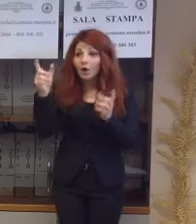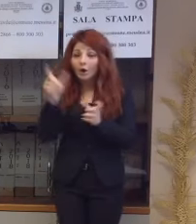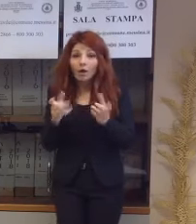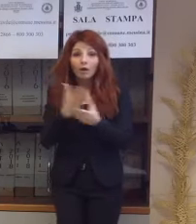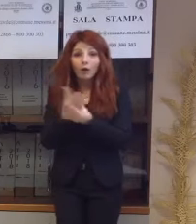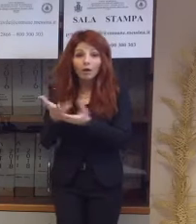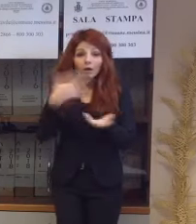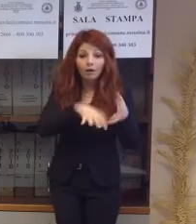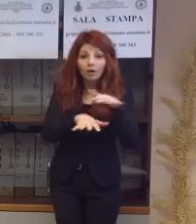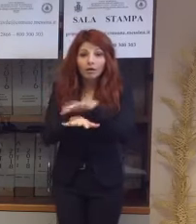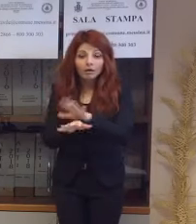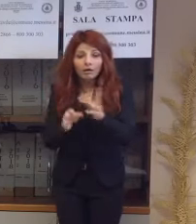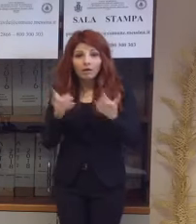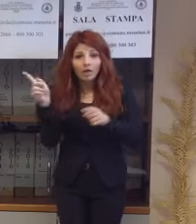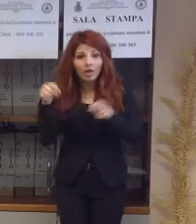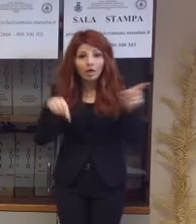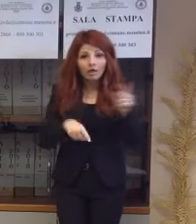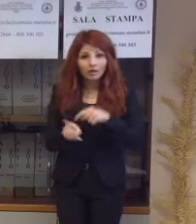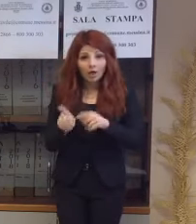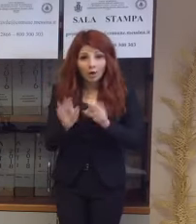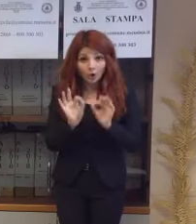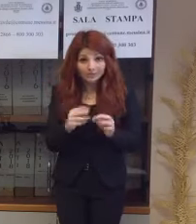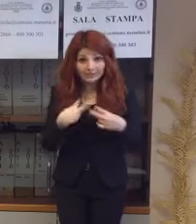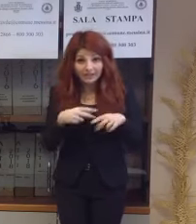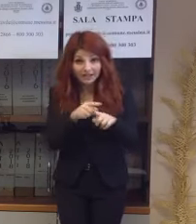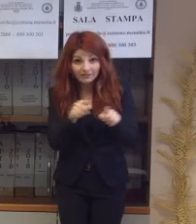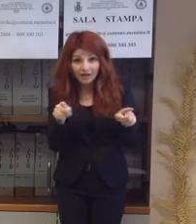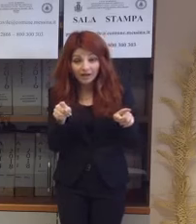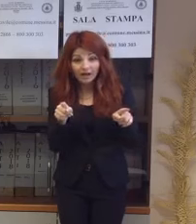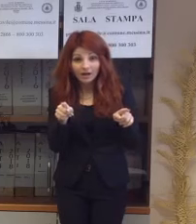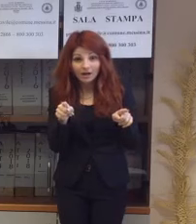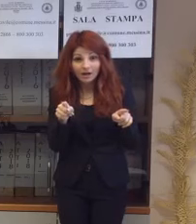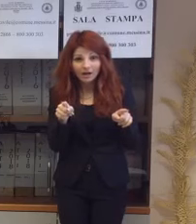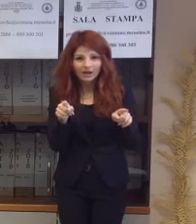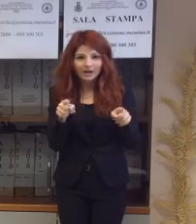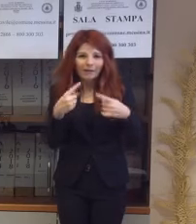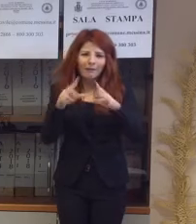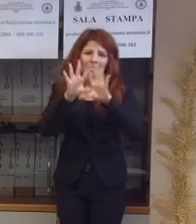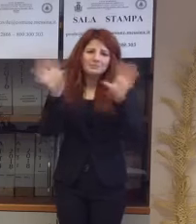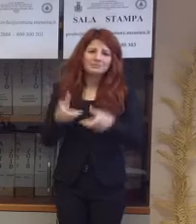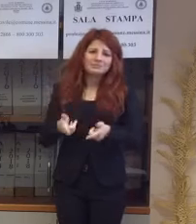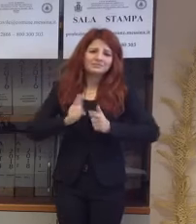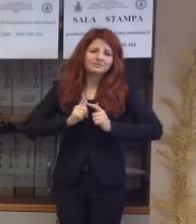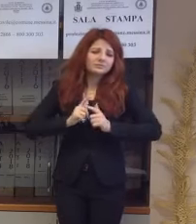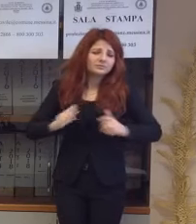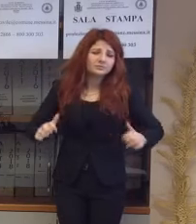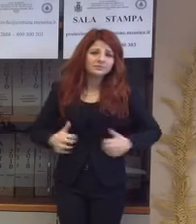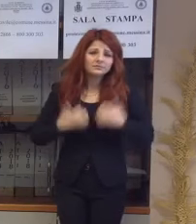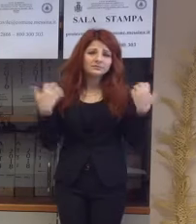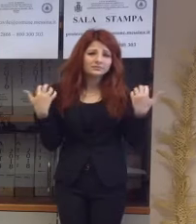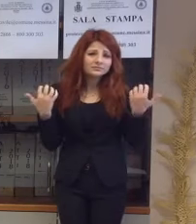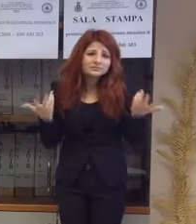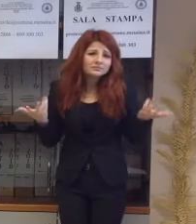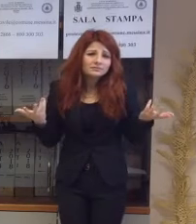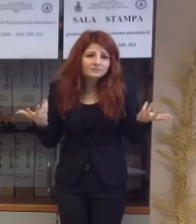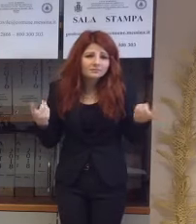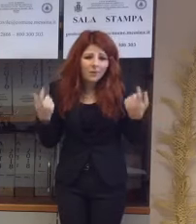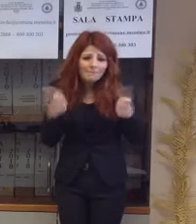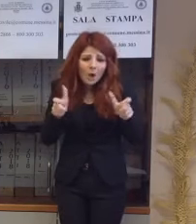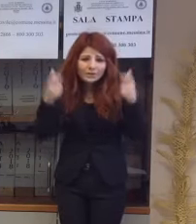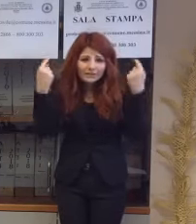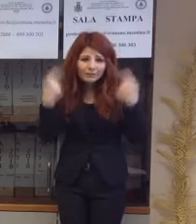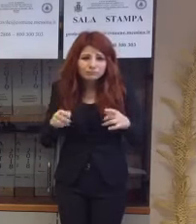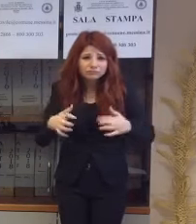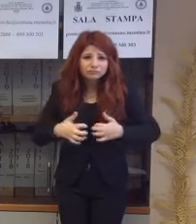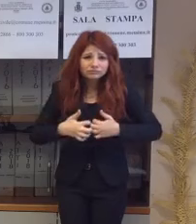pesca. Ecco, quando noi poi ci irritiamo lo facciamo a ragion veduta, perché poi vedi anche